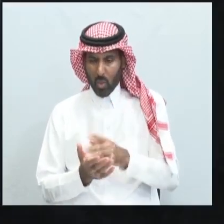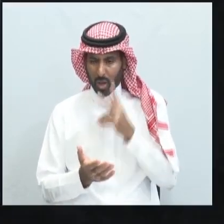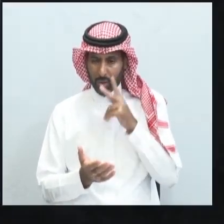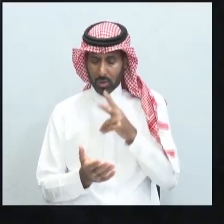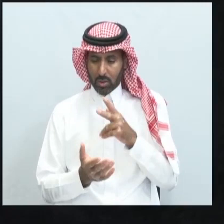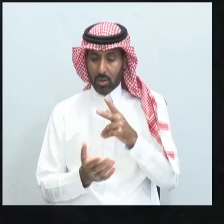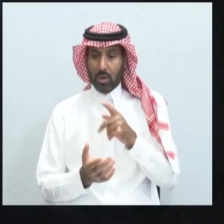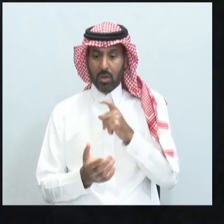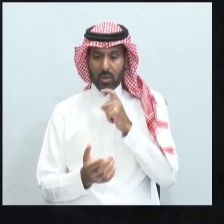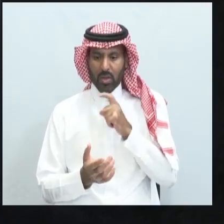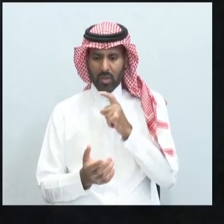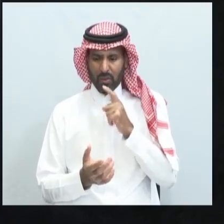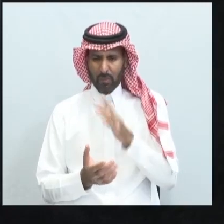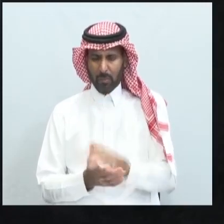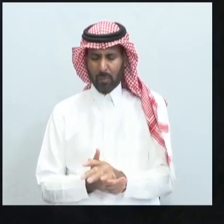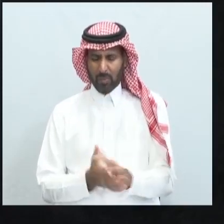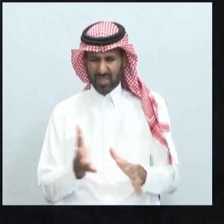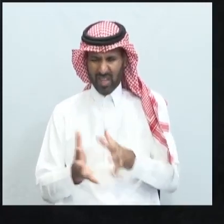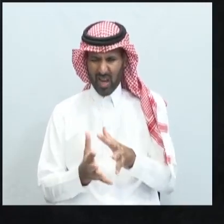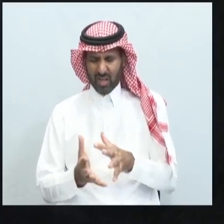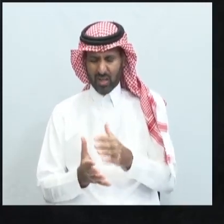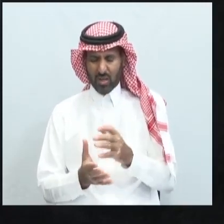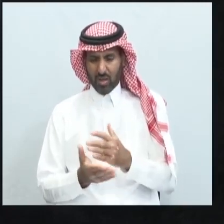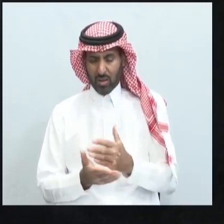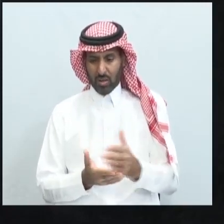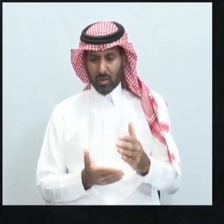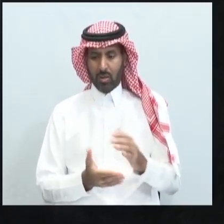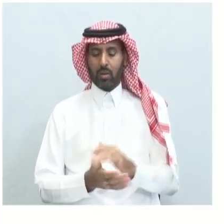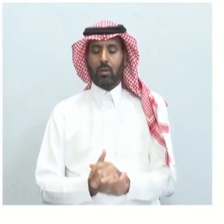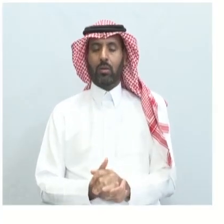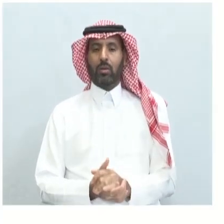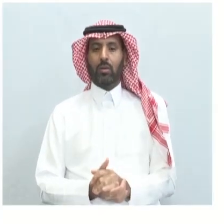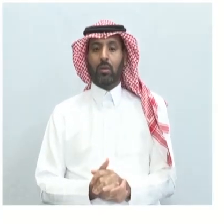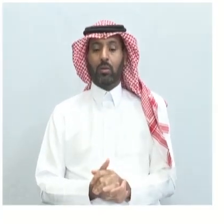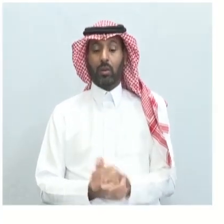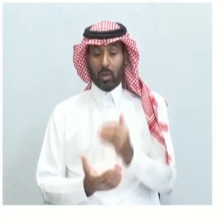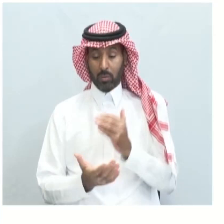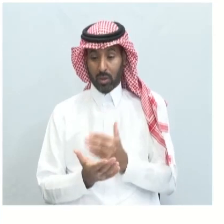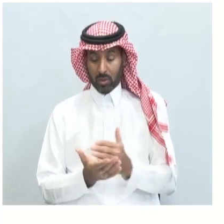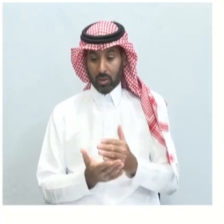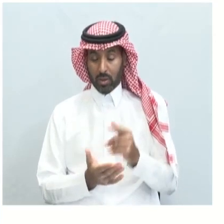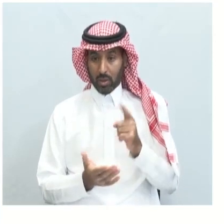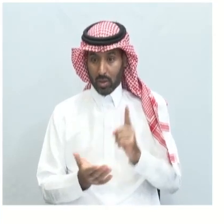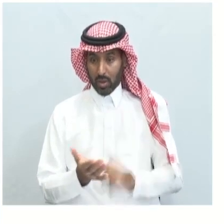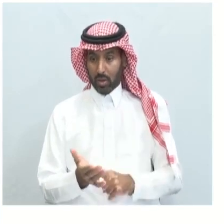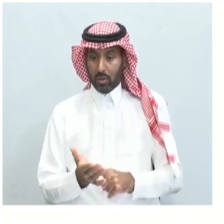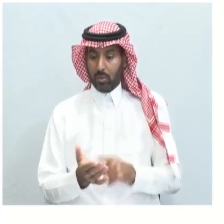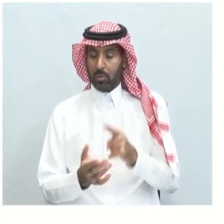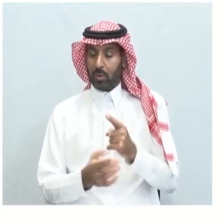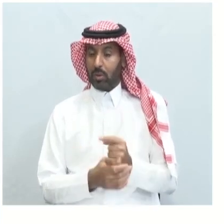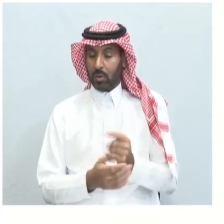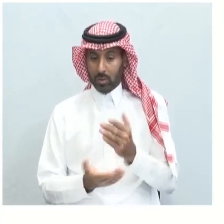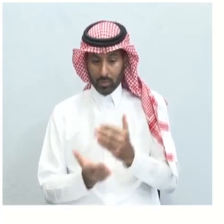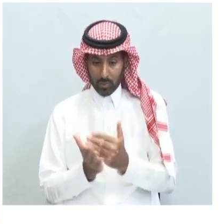والتخفيف منها بسرعه كذلك التاكد من تطبيق السياسات السليمه للحفاظ على خصوصيه